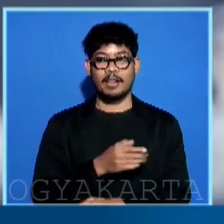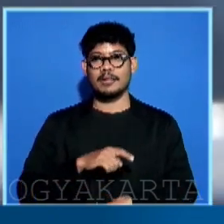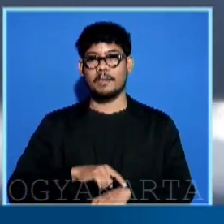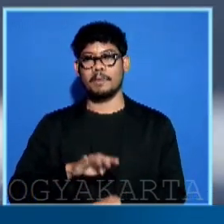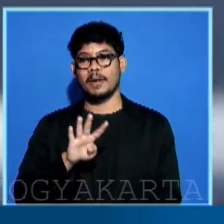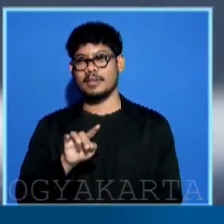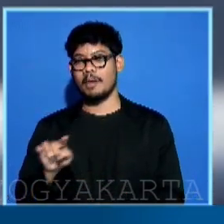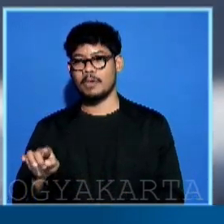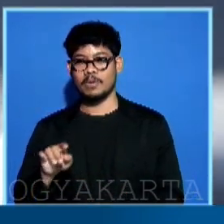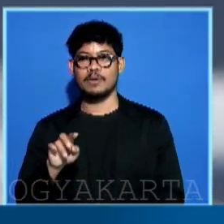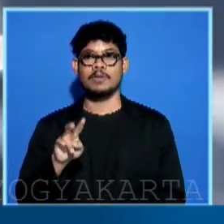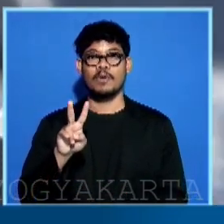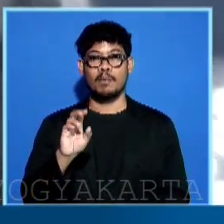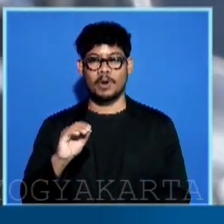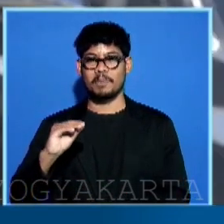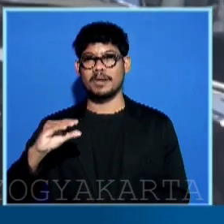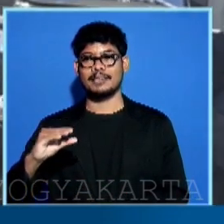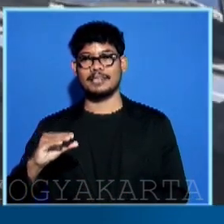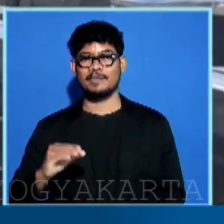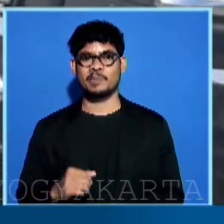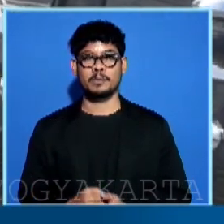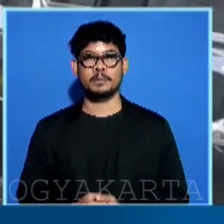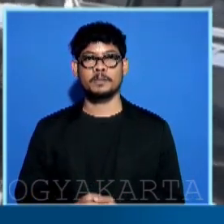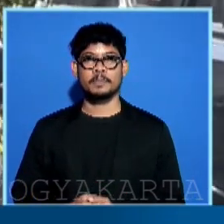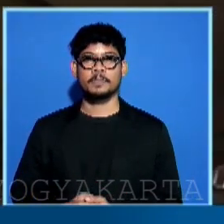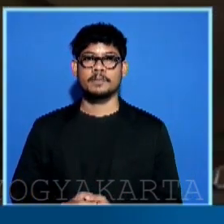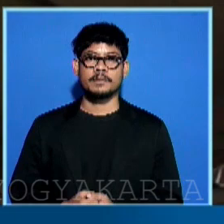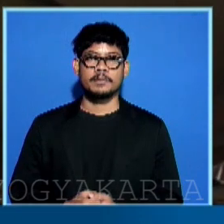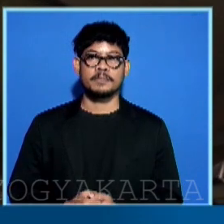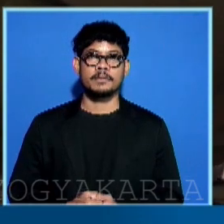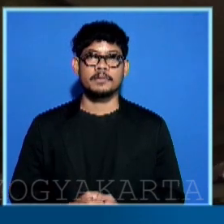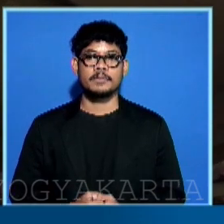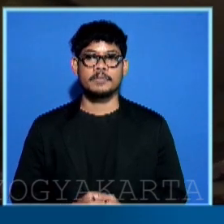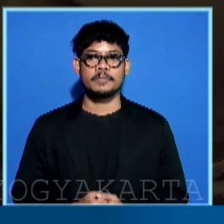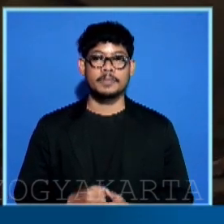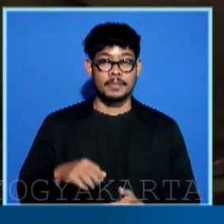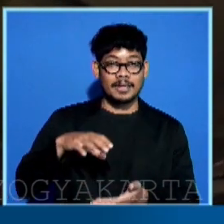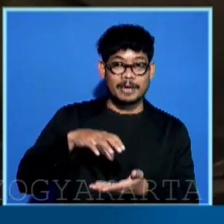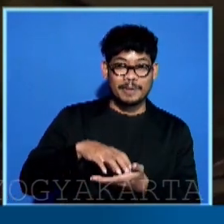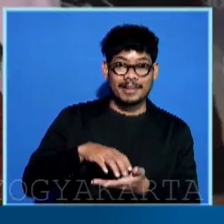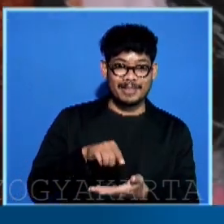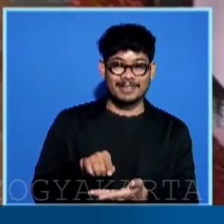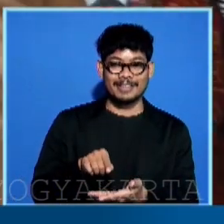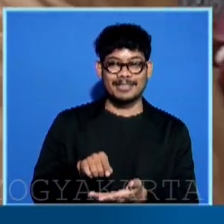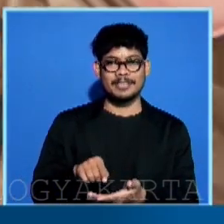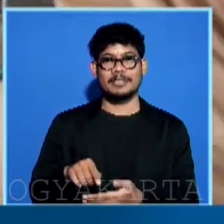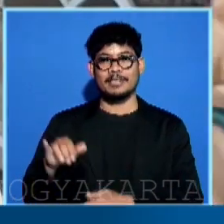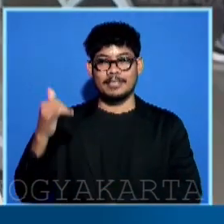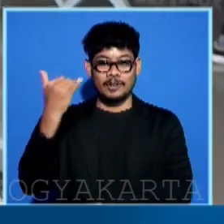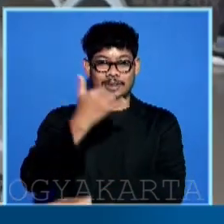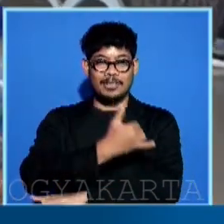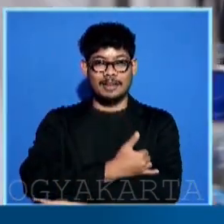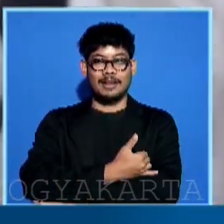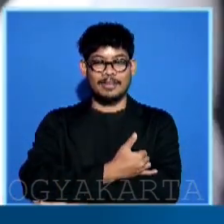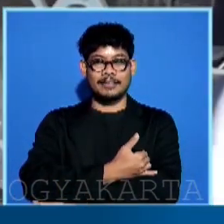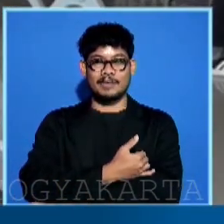menit dan paling akhir pukul 20 Le 35 menit waktu indonesia barat melalui Stasiun Bandara Yogyakarta anak perusahaan ptkiai